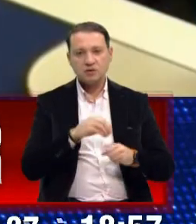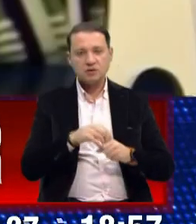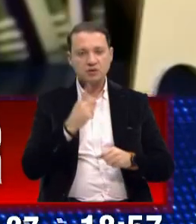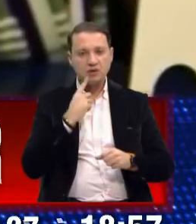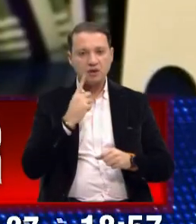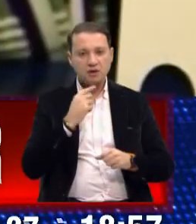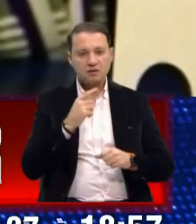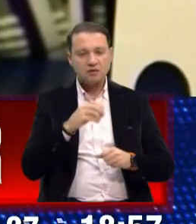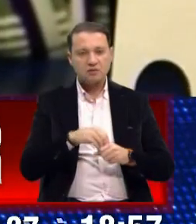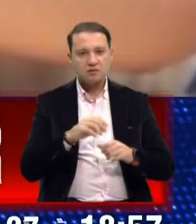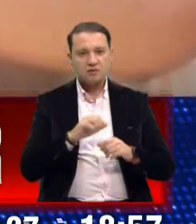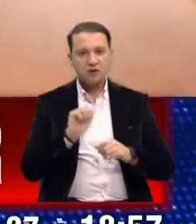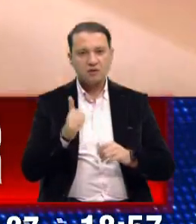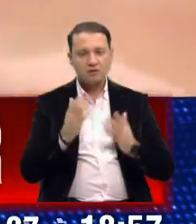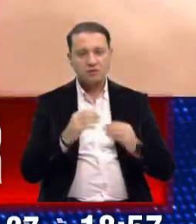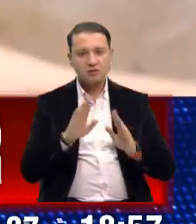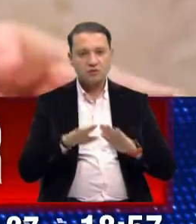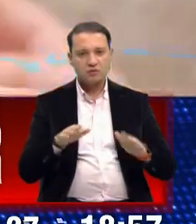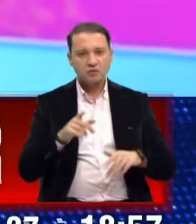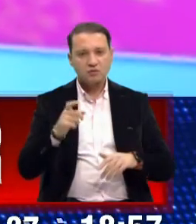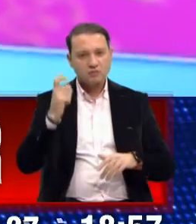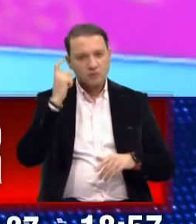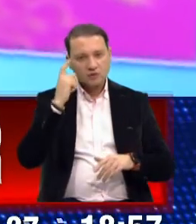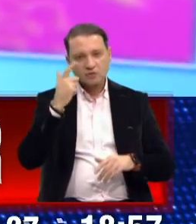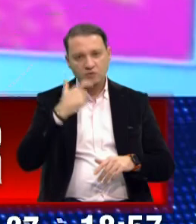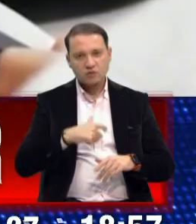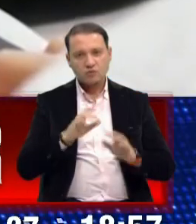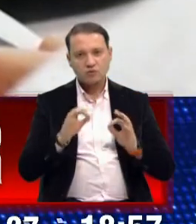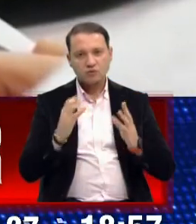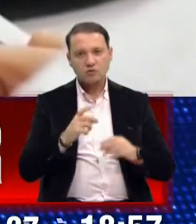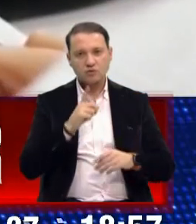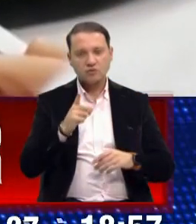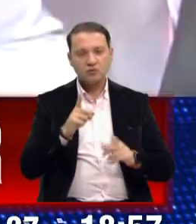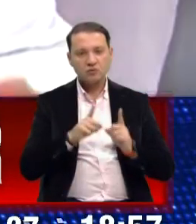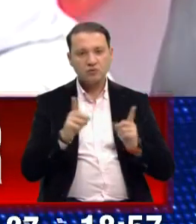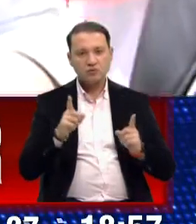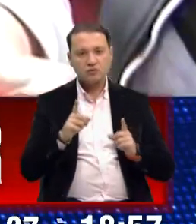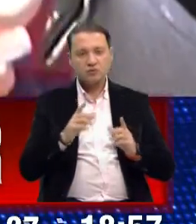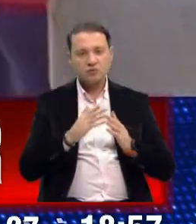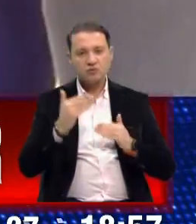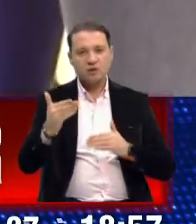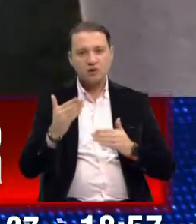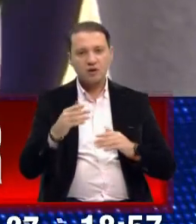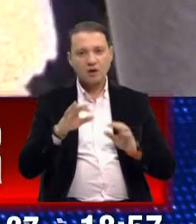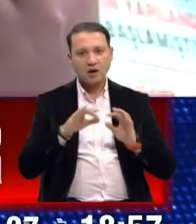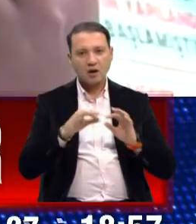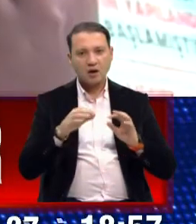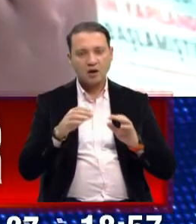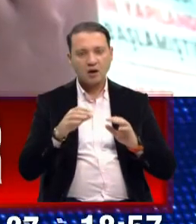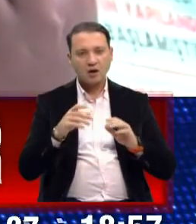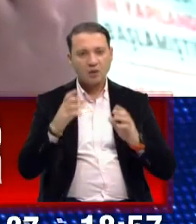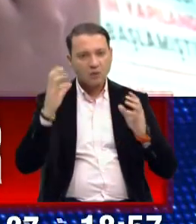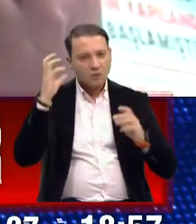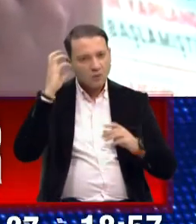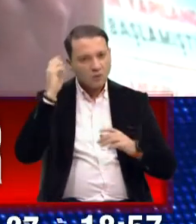metabolizması üzerine etki yapabilir çocukların başına ve vücuduna mümkün olduğu kadar uzun uzak kalması için kablosuz